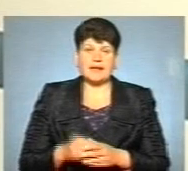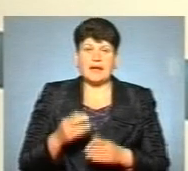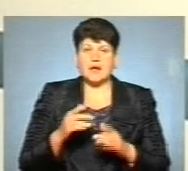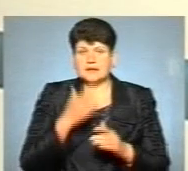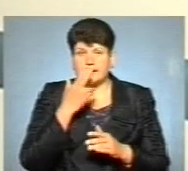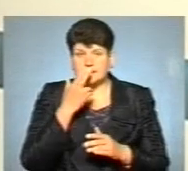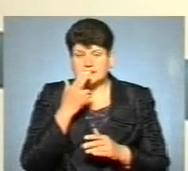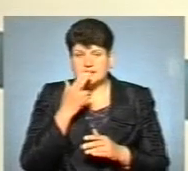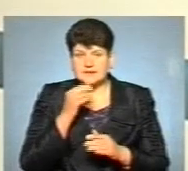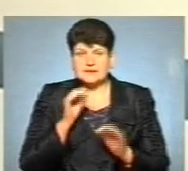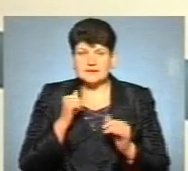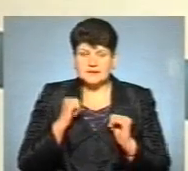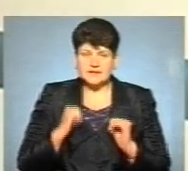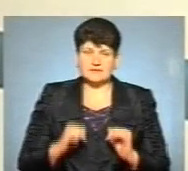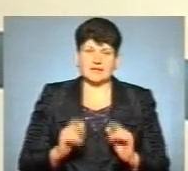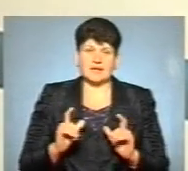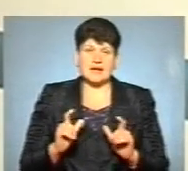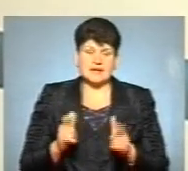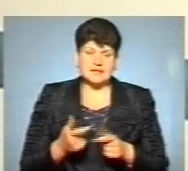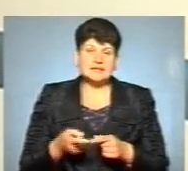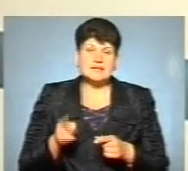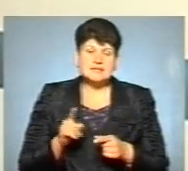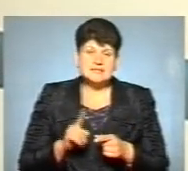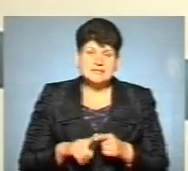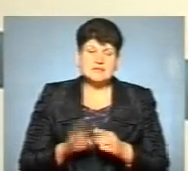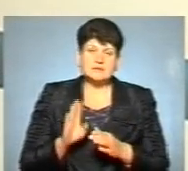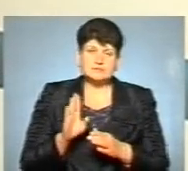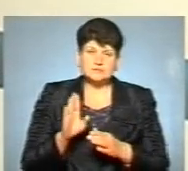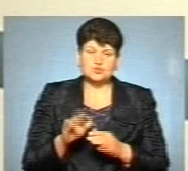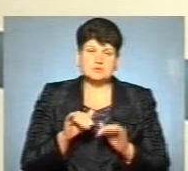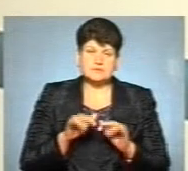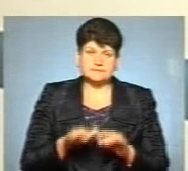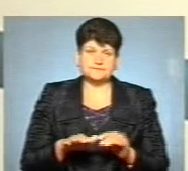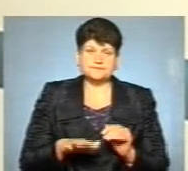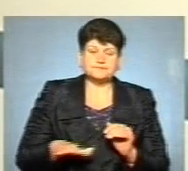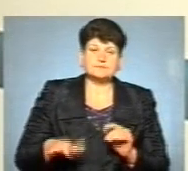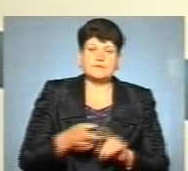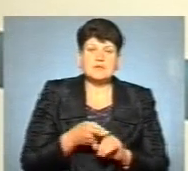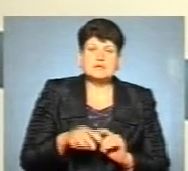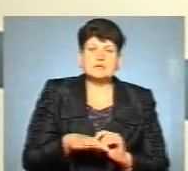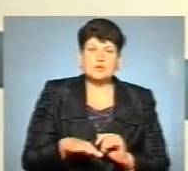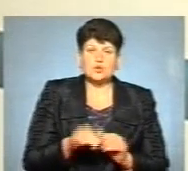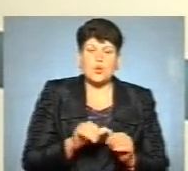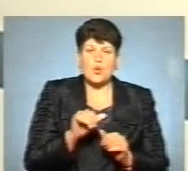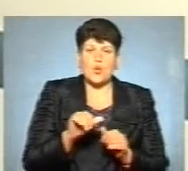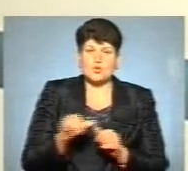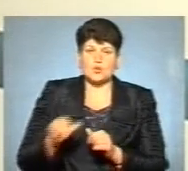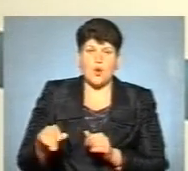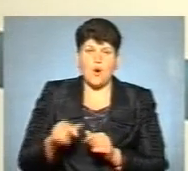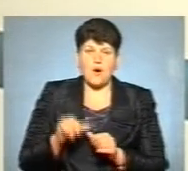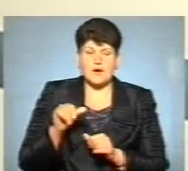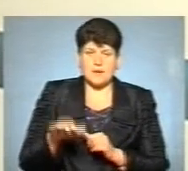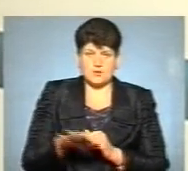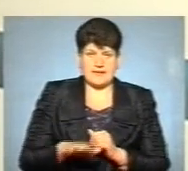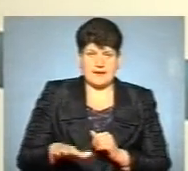карантин» говорить сама за себе, тобто ці заходи будуть адаптуватися до території кожної окремо. І, відповідно, кожен